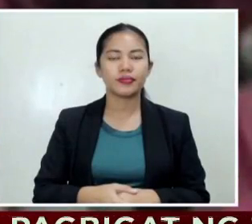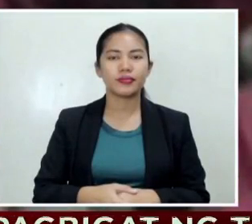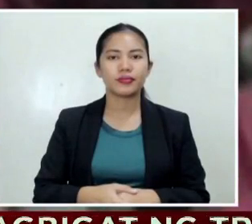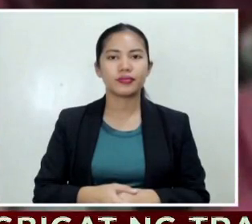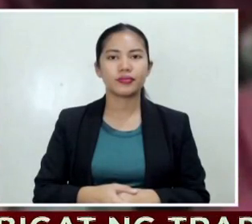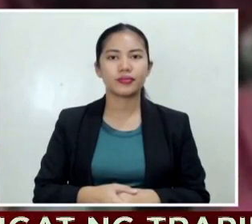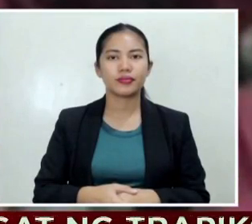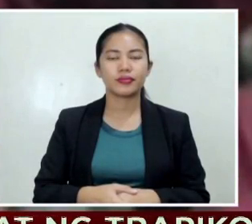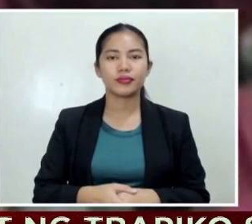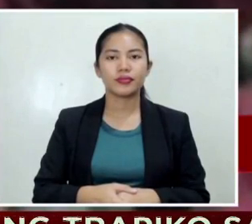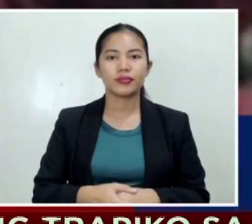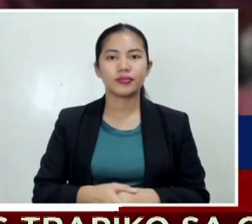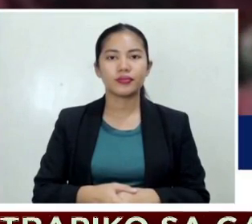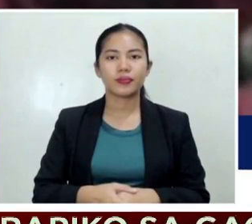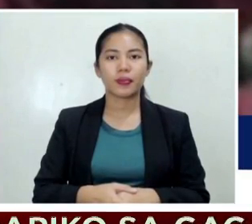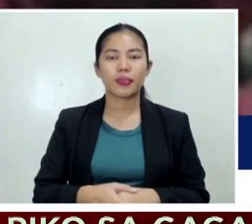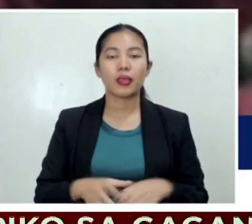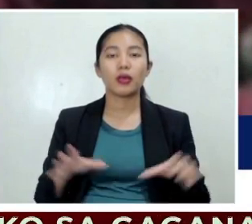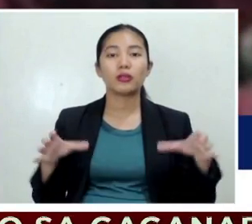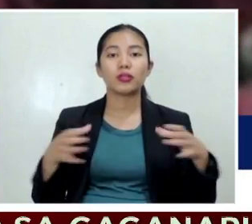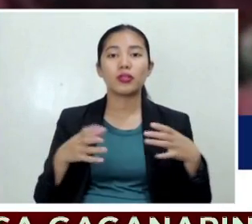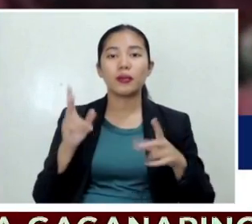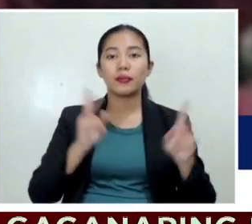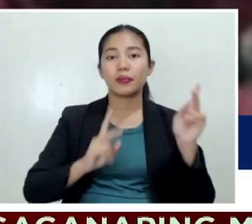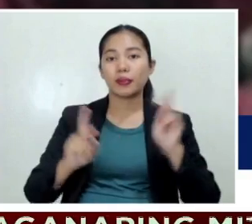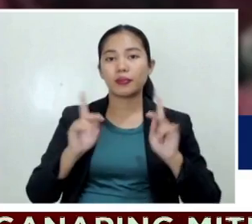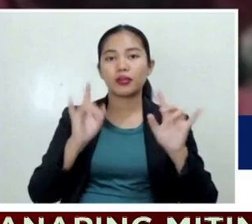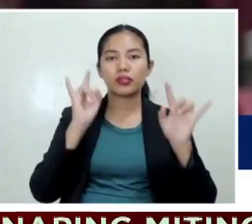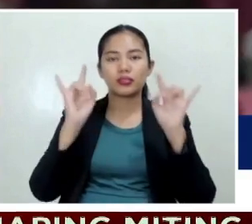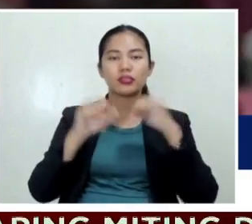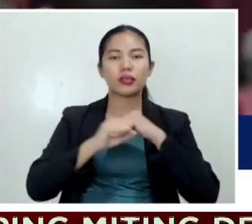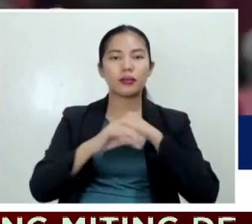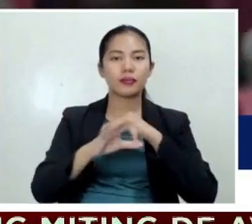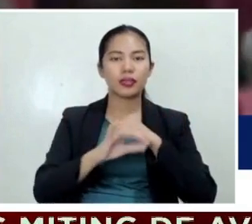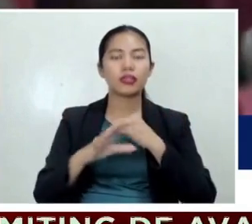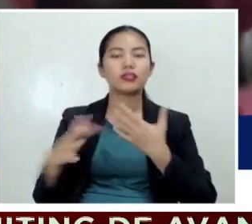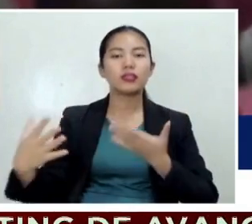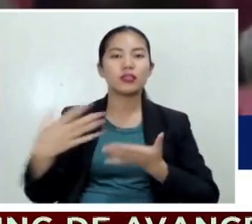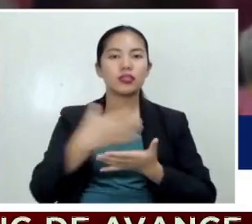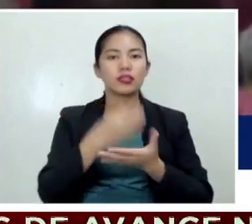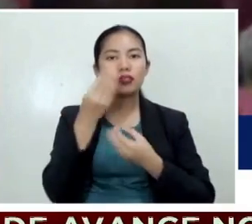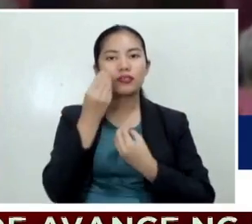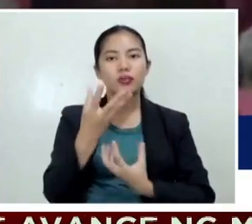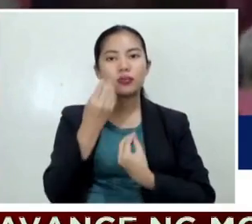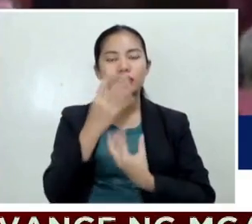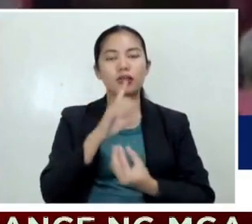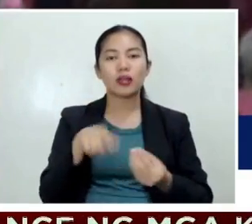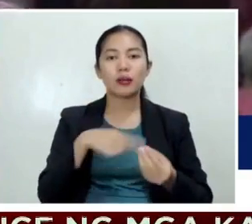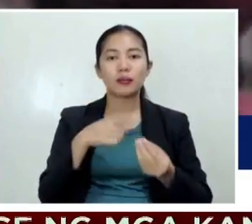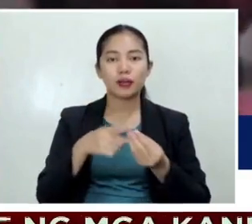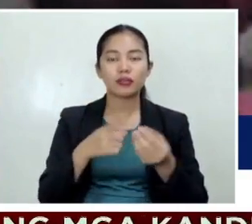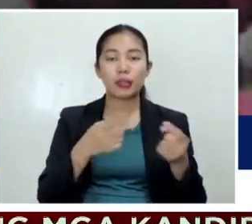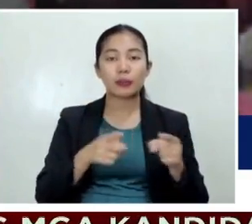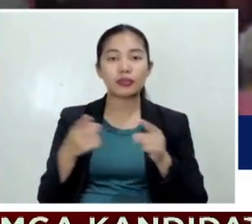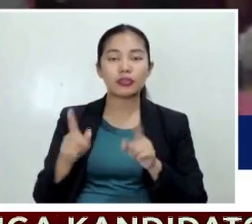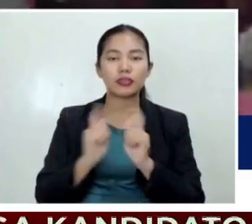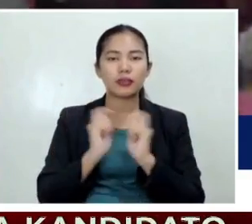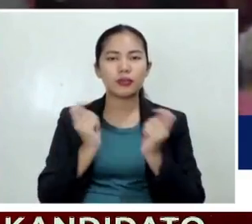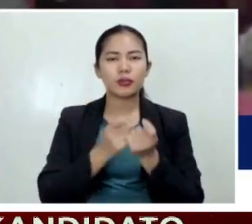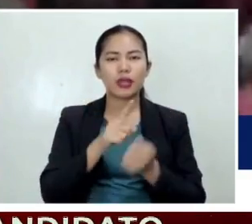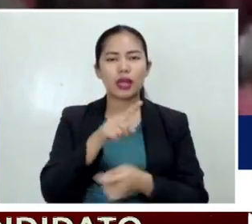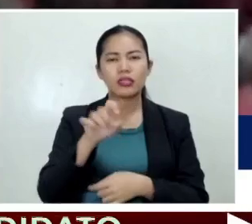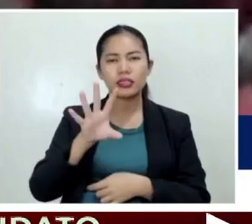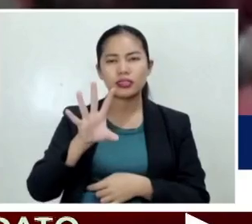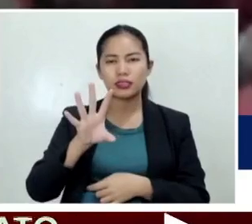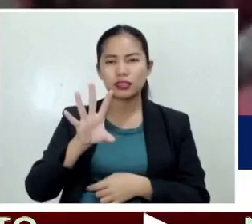Bernadette, ayon sa grupong Lenny People's Campaign, base sa impormasyon na nakuha nila mula sa incident management team ay 168,000 yung